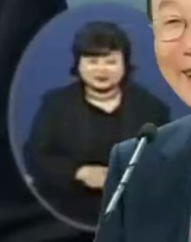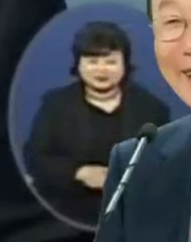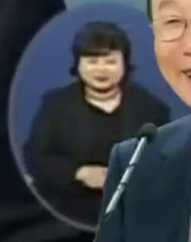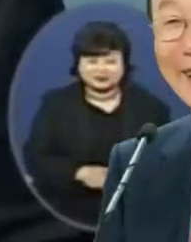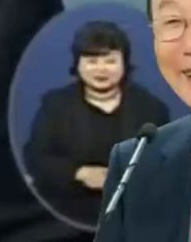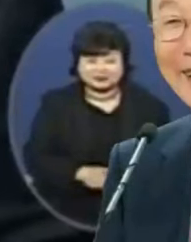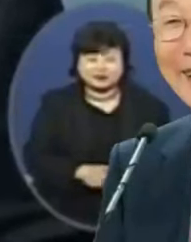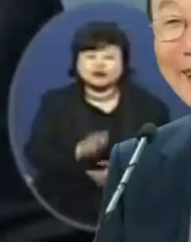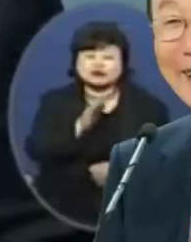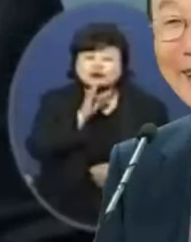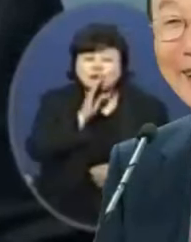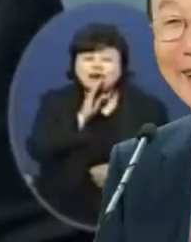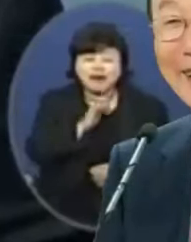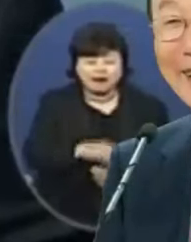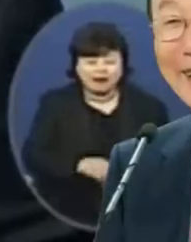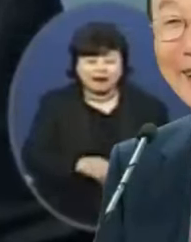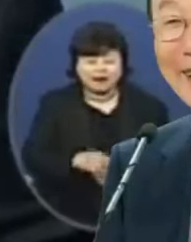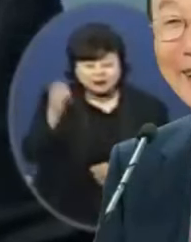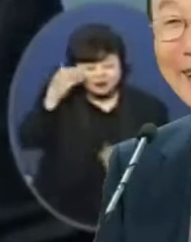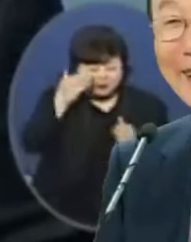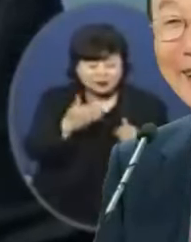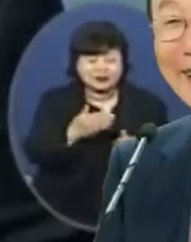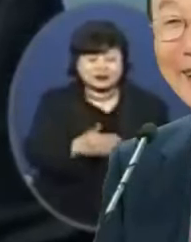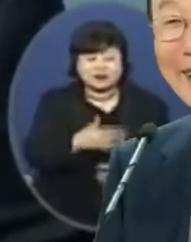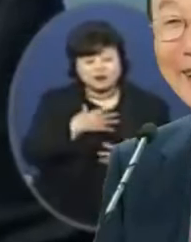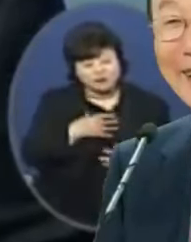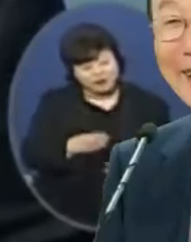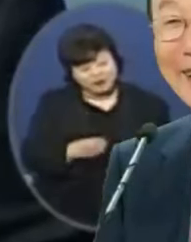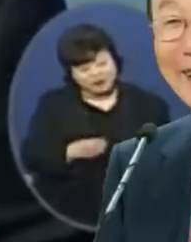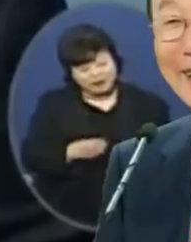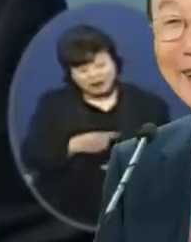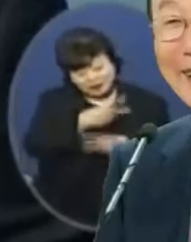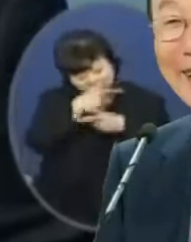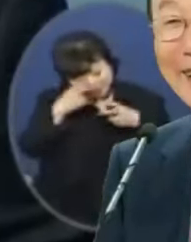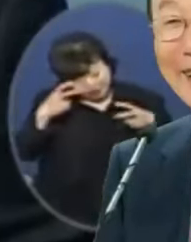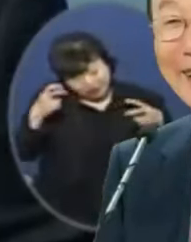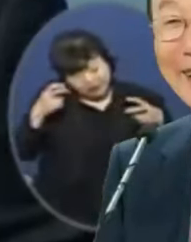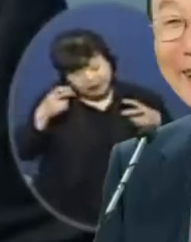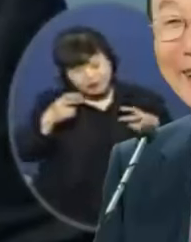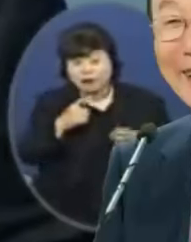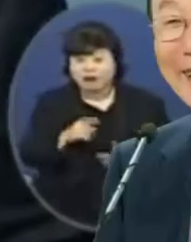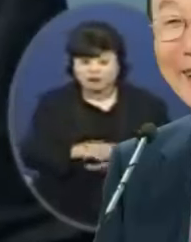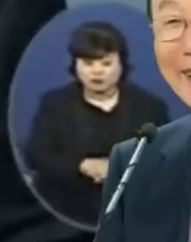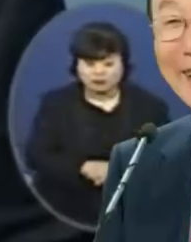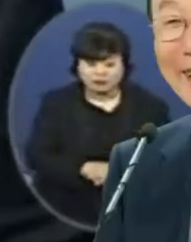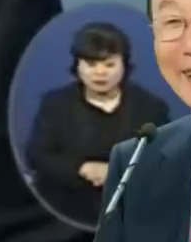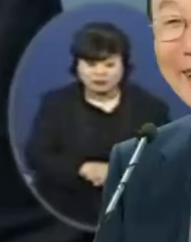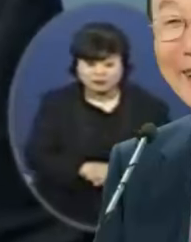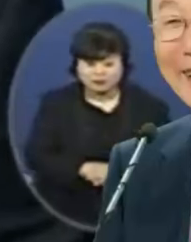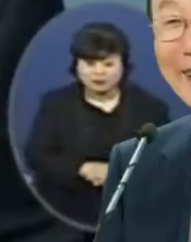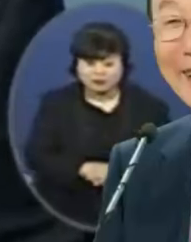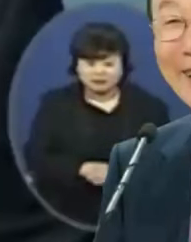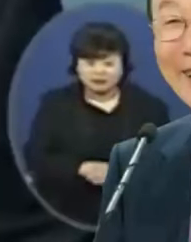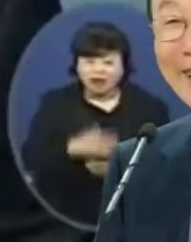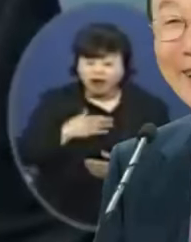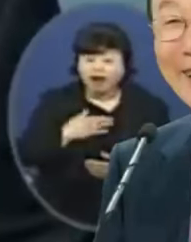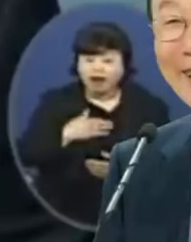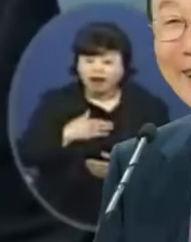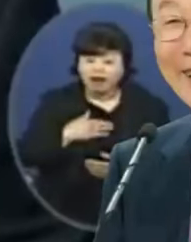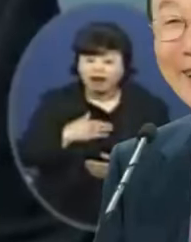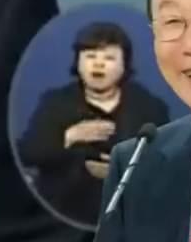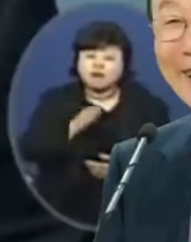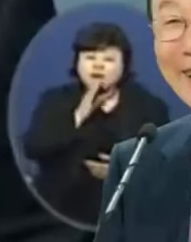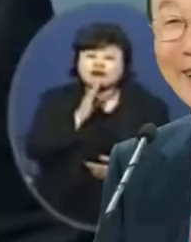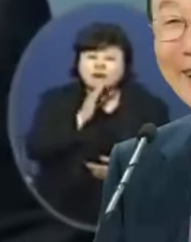아 정말 성령께서 저에게 말씀하신 대로 단순하게 말씀하세요. 내가 화가 알아듣겠습니다.